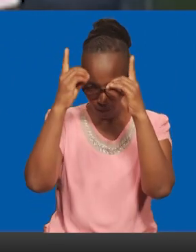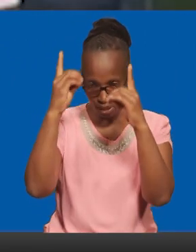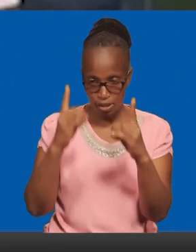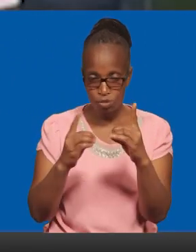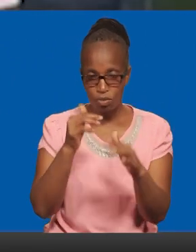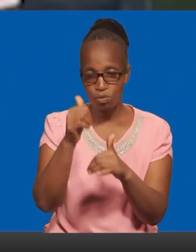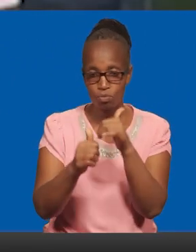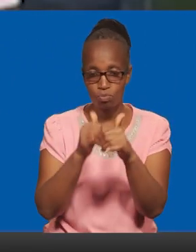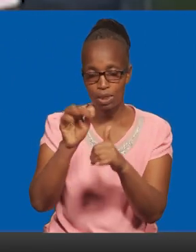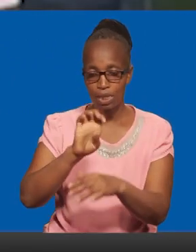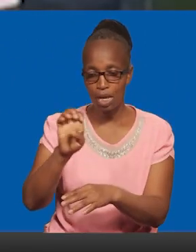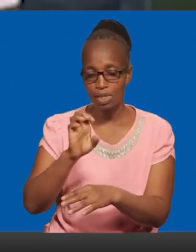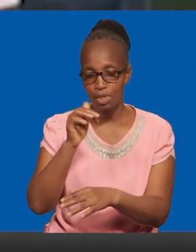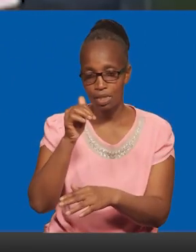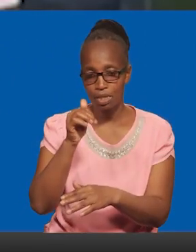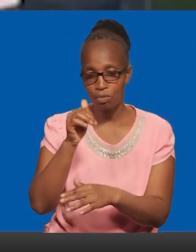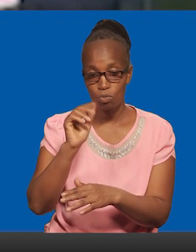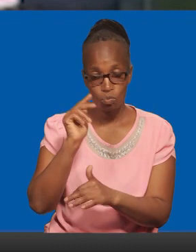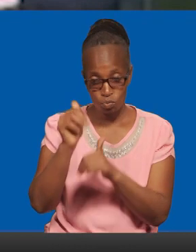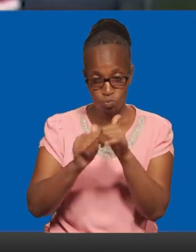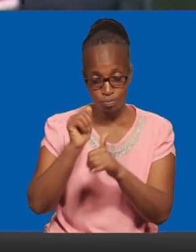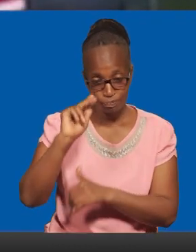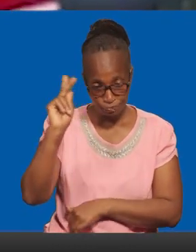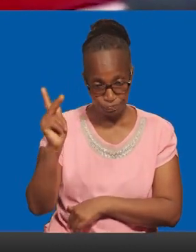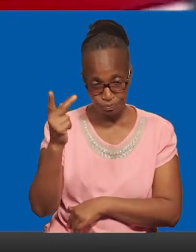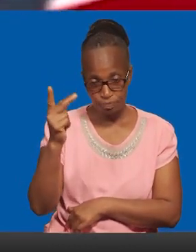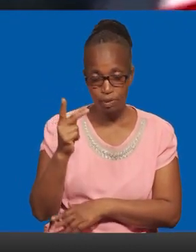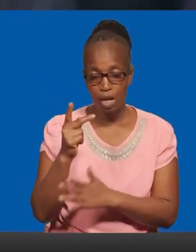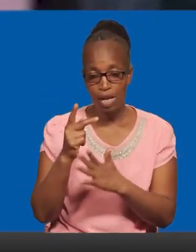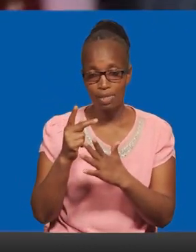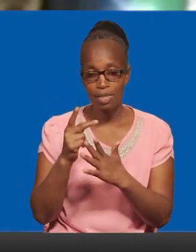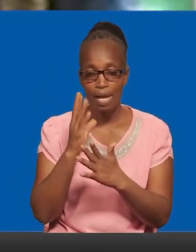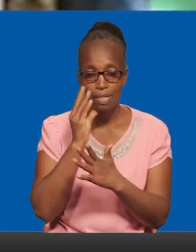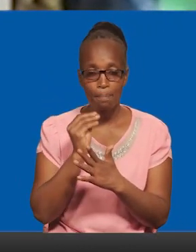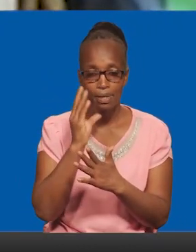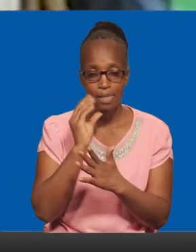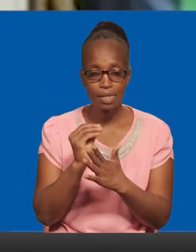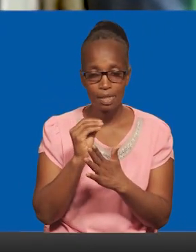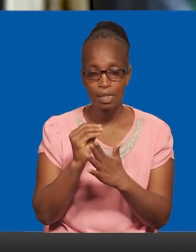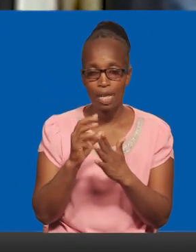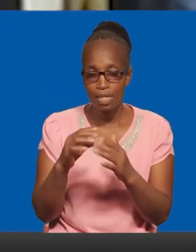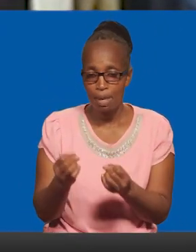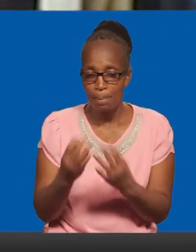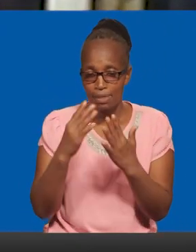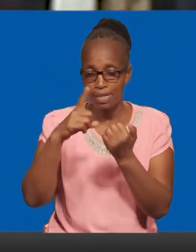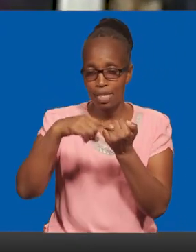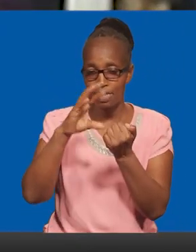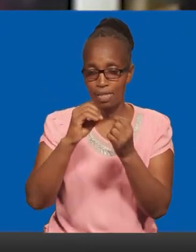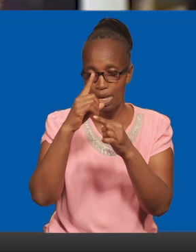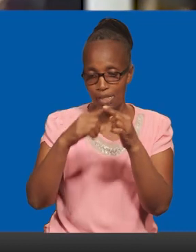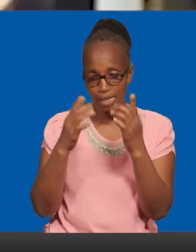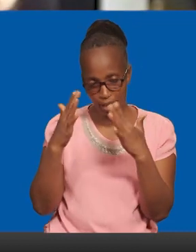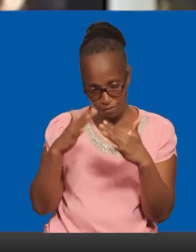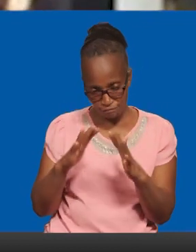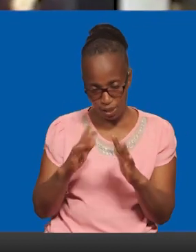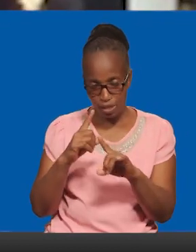Kinara huyo akiangazia hatua taifa la Kenya ilizopiga miaka 60 baada ya kuwa jamhuri.